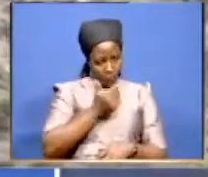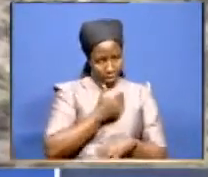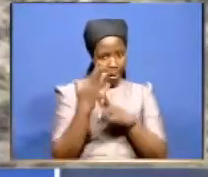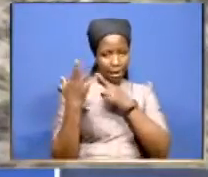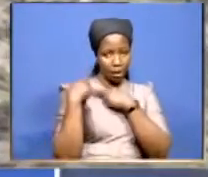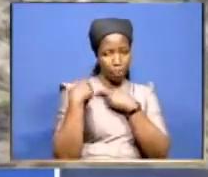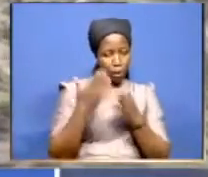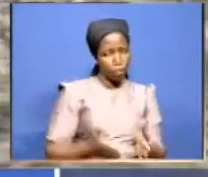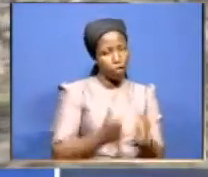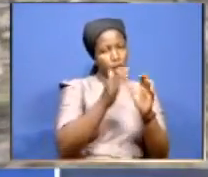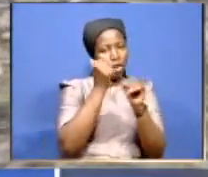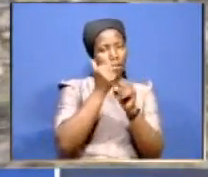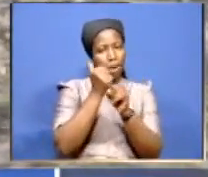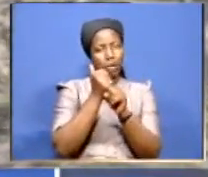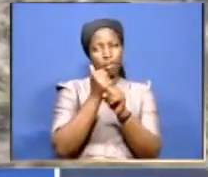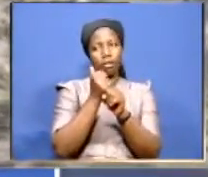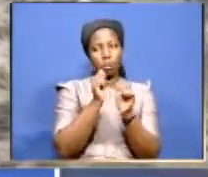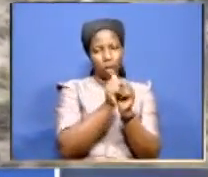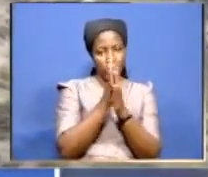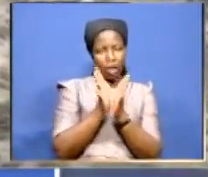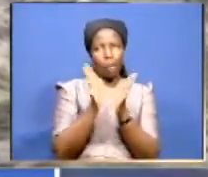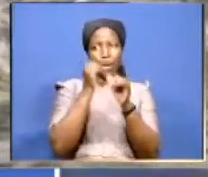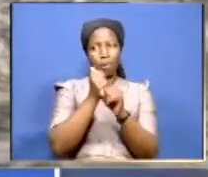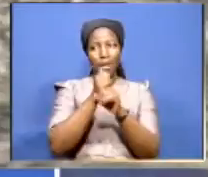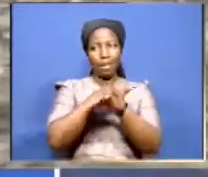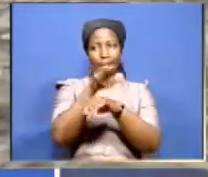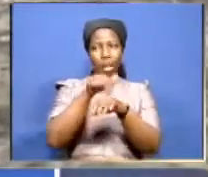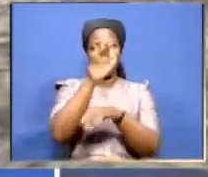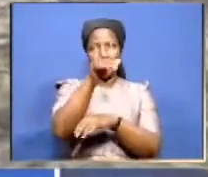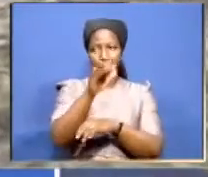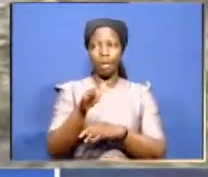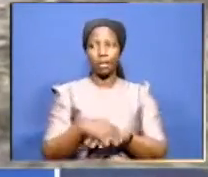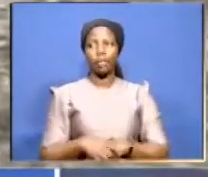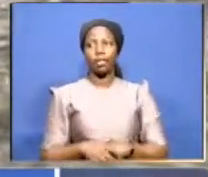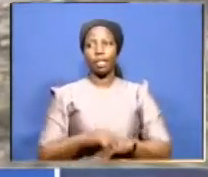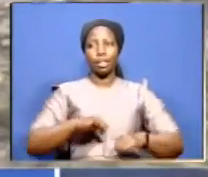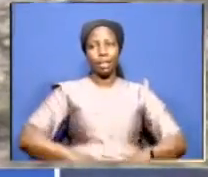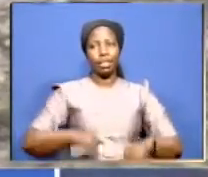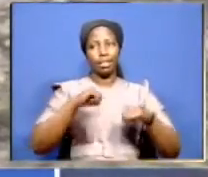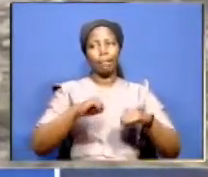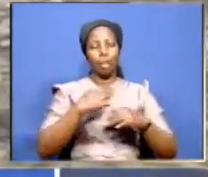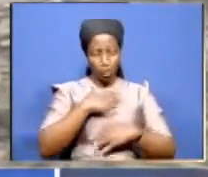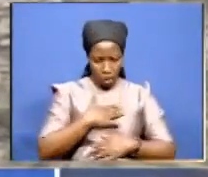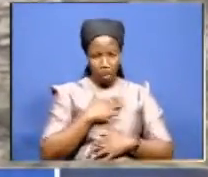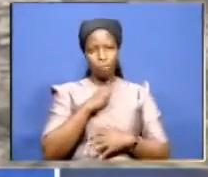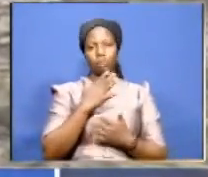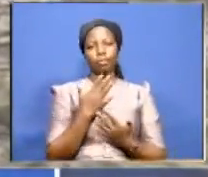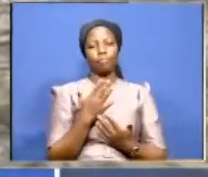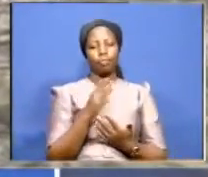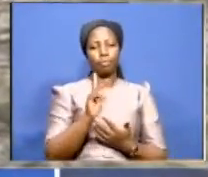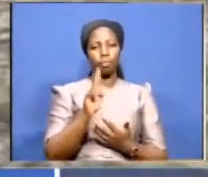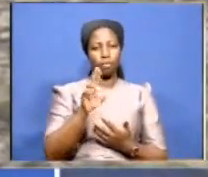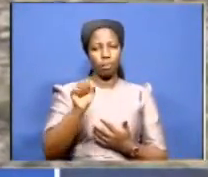roads and public works in the National Assembly. The chairman is Honorable Kusing,